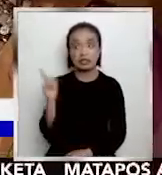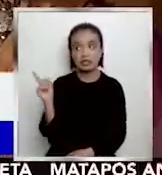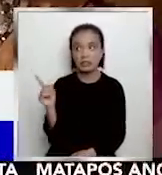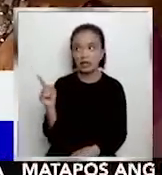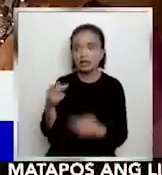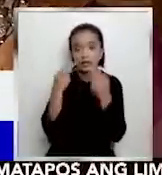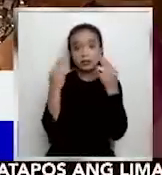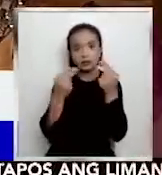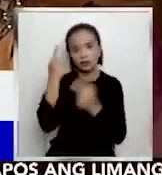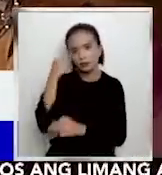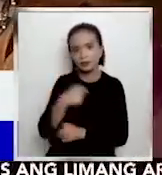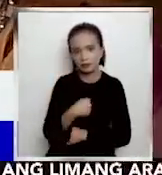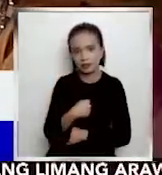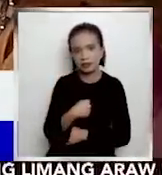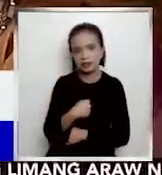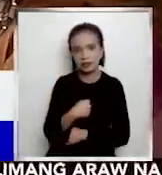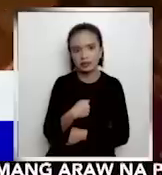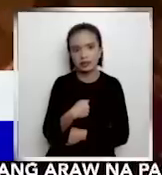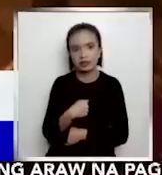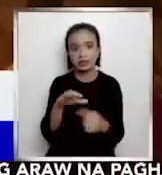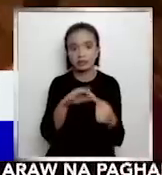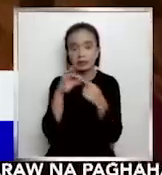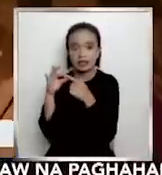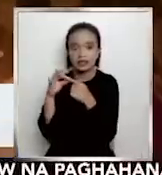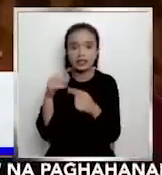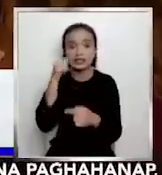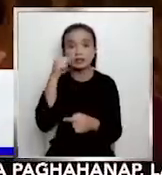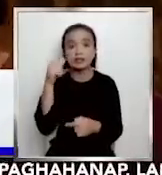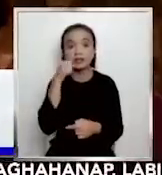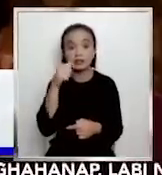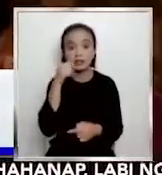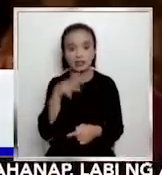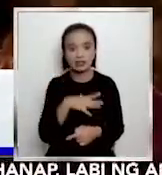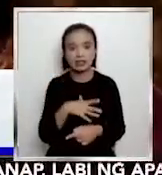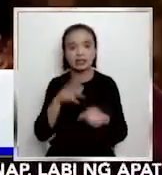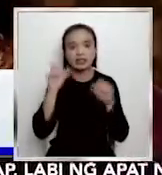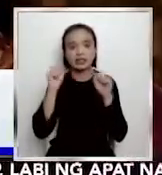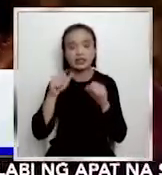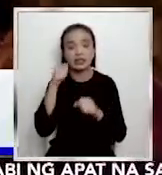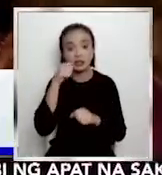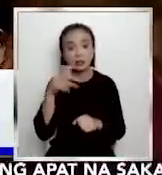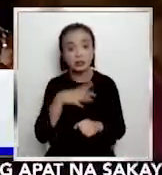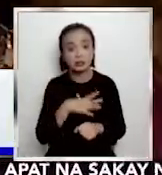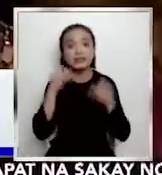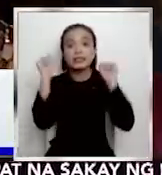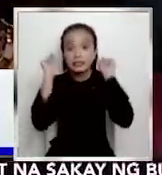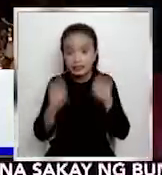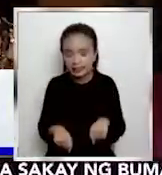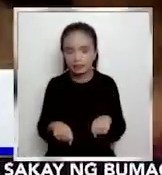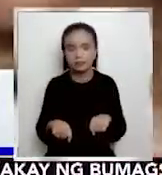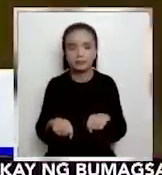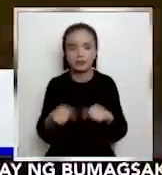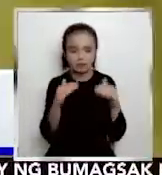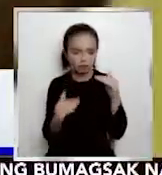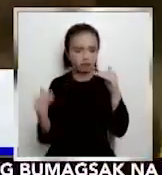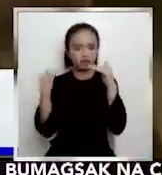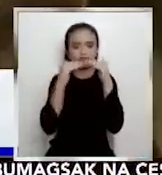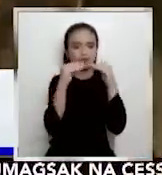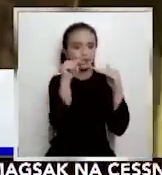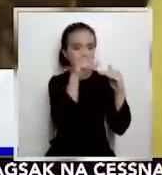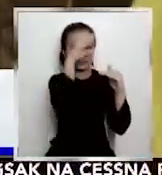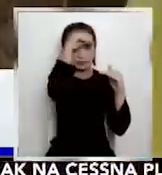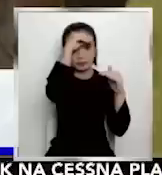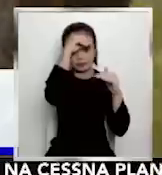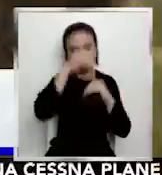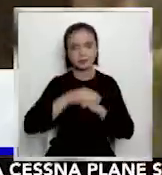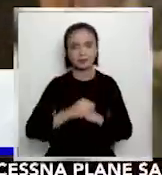akin, sa lalo na sa mga kababaihan. Kaya natin, kaya ng mga kababaihan pumantay sa mga kalalakihan.